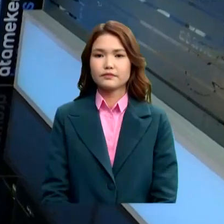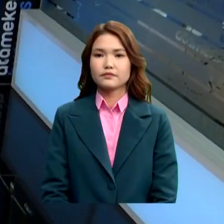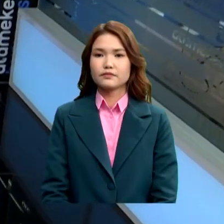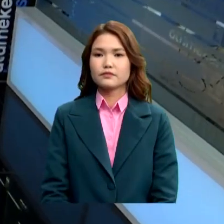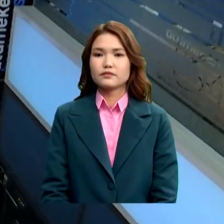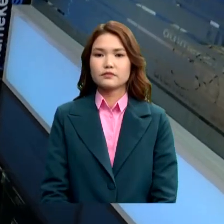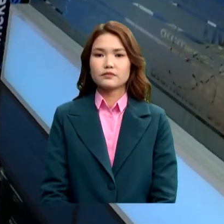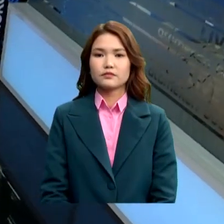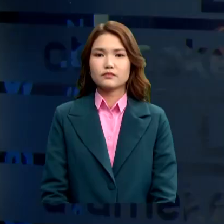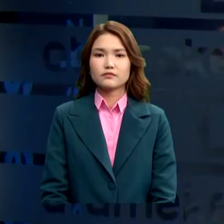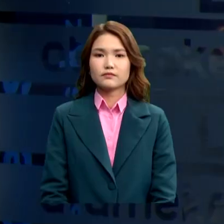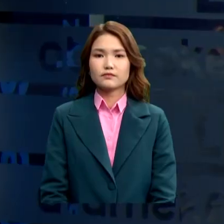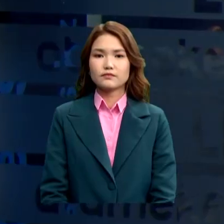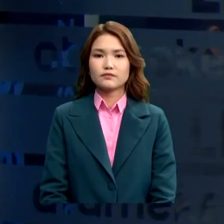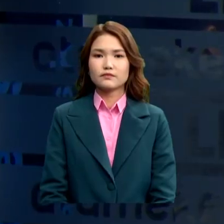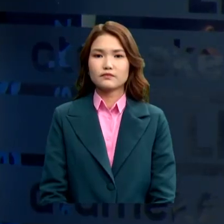бастаймыз.